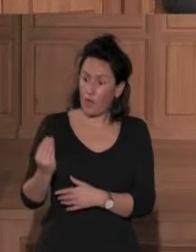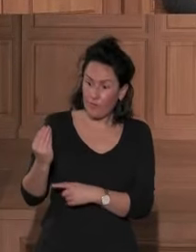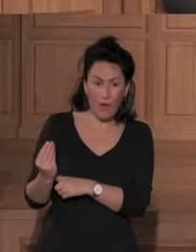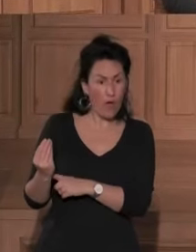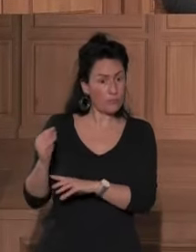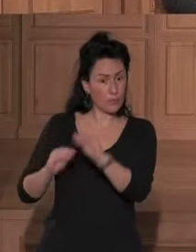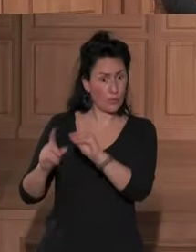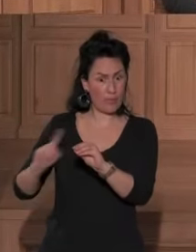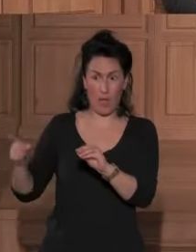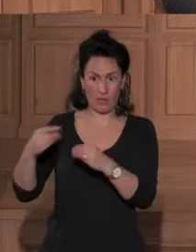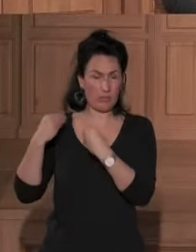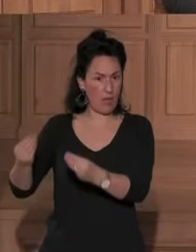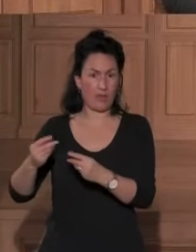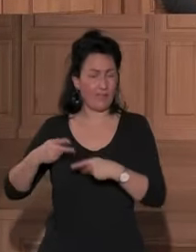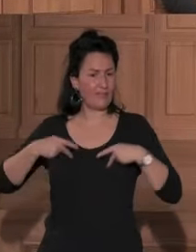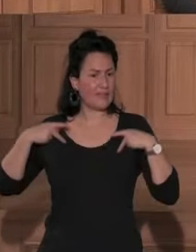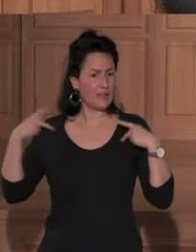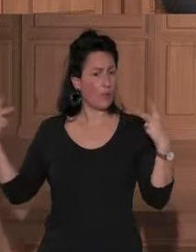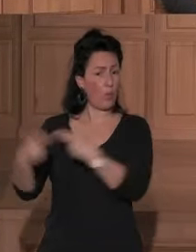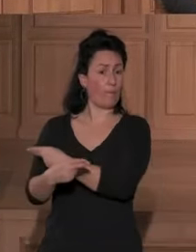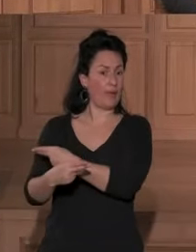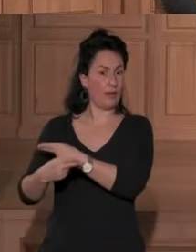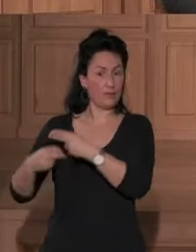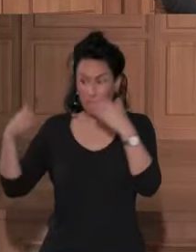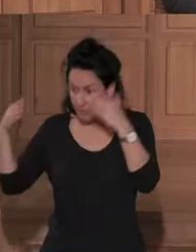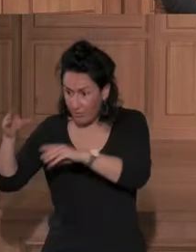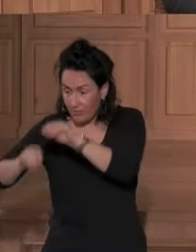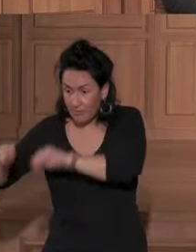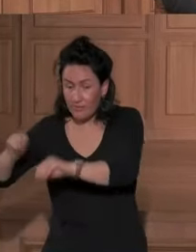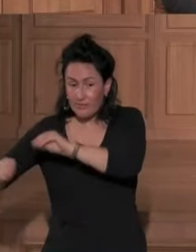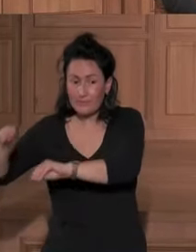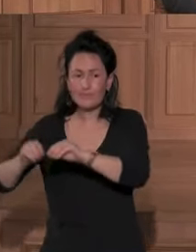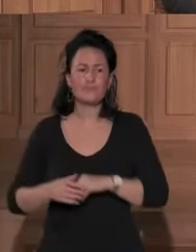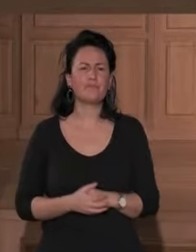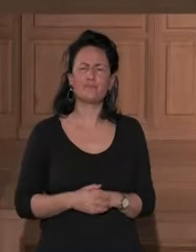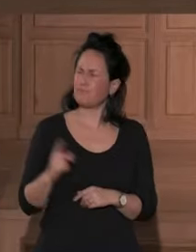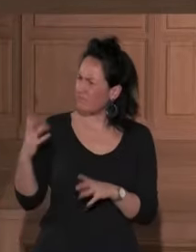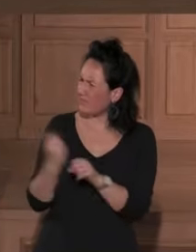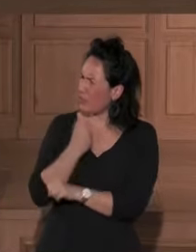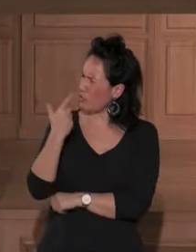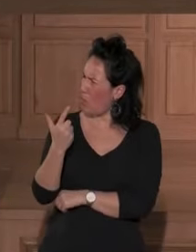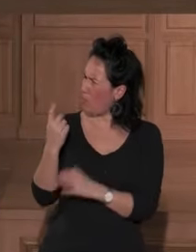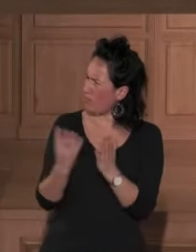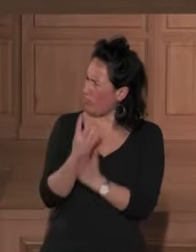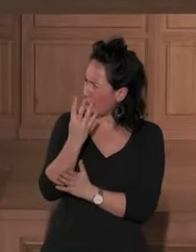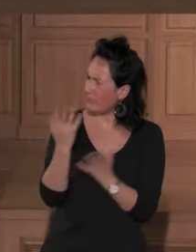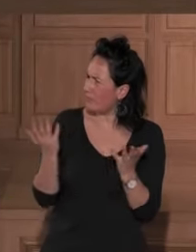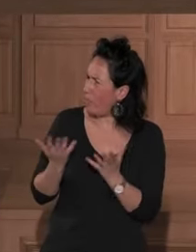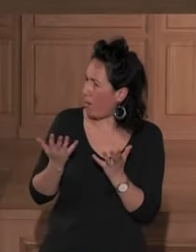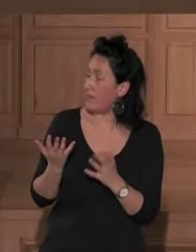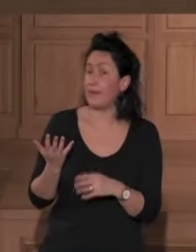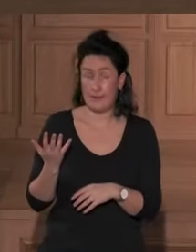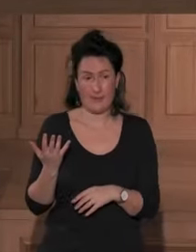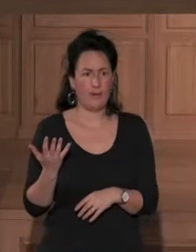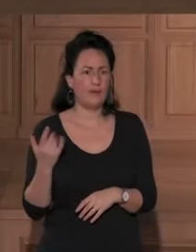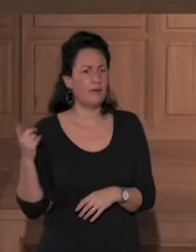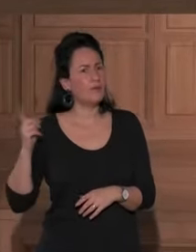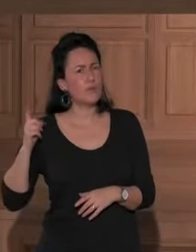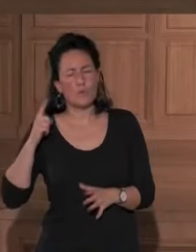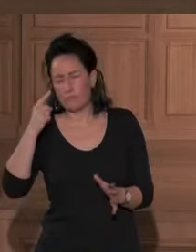Et vous citiez 2 appels à projets remportés. C'est quoi ces projets sur lesquels... C'est les projets pour lesquels, avec Daoud, on a beaucoup cru. C'est